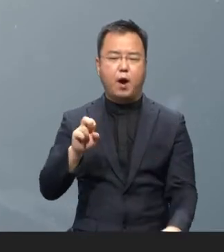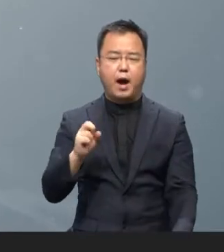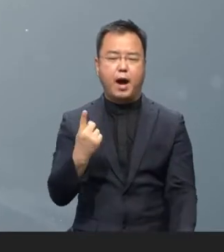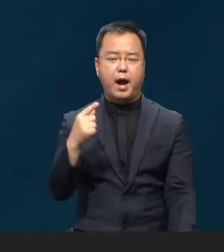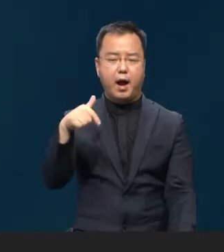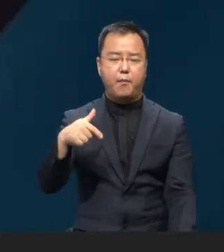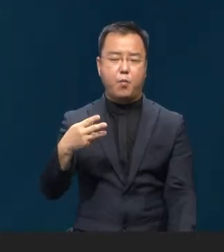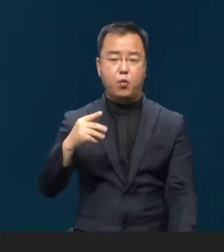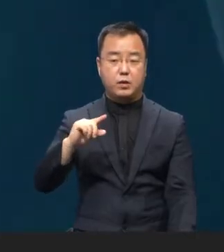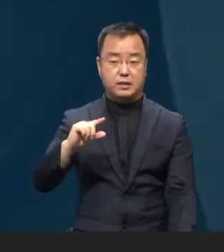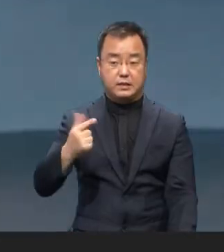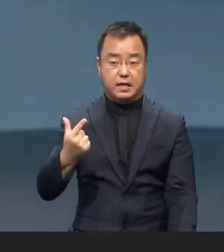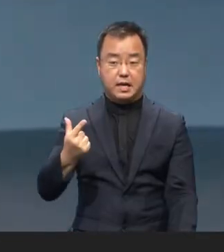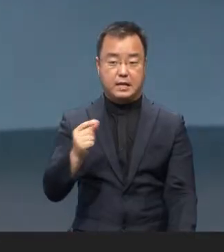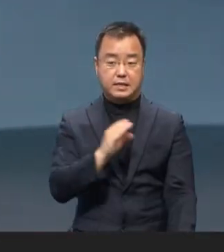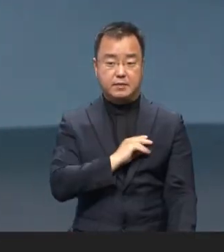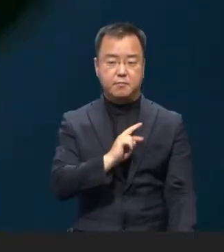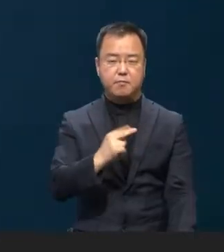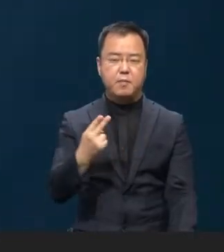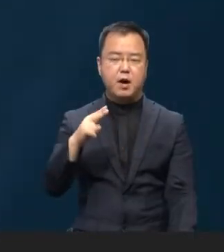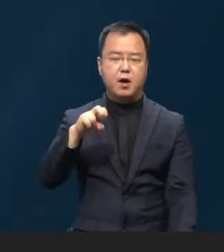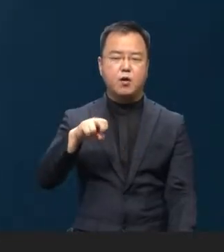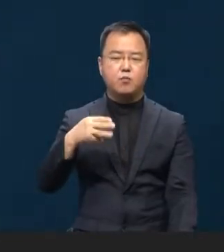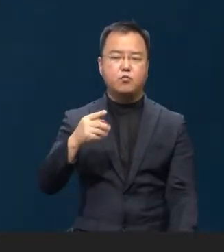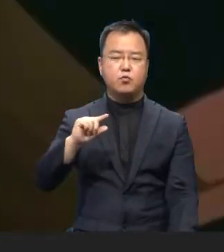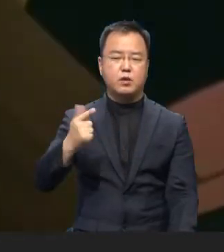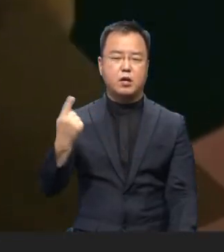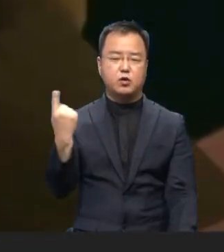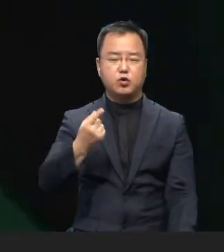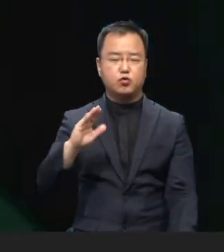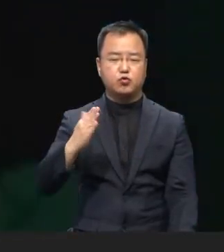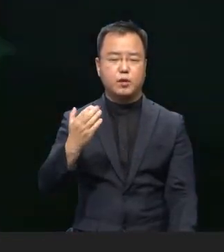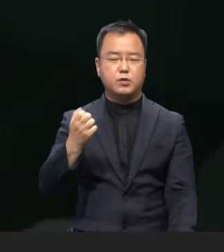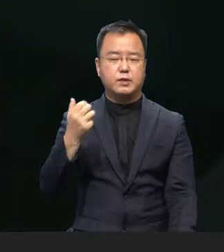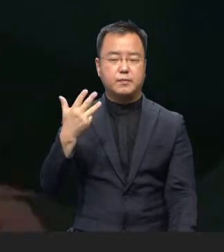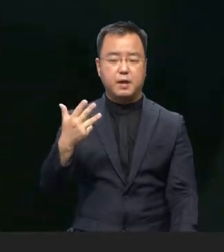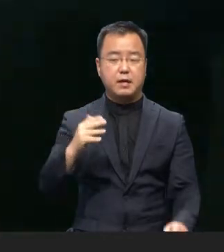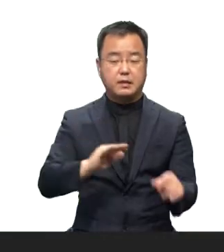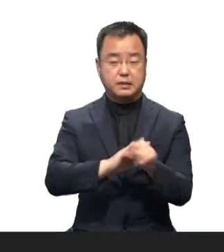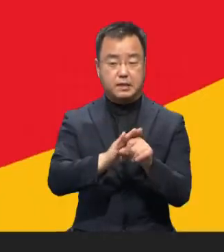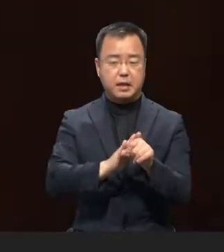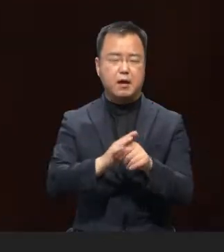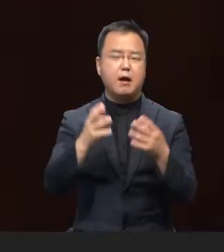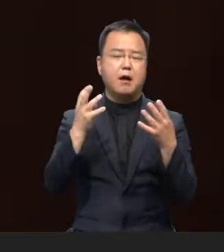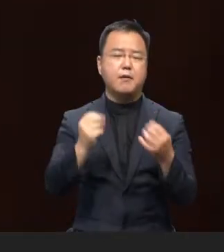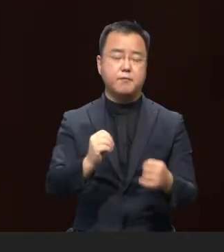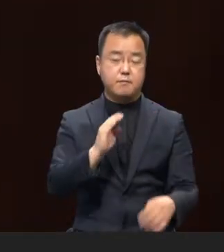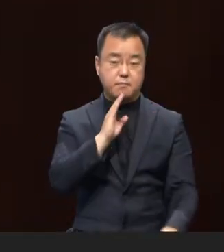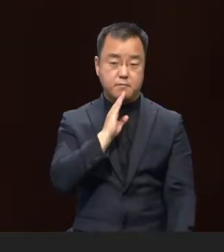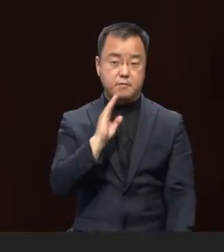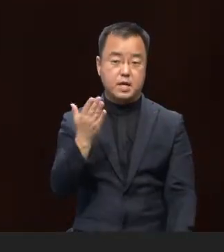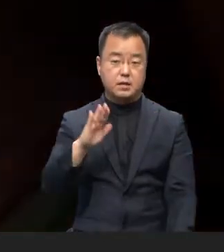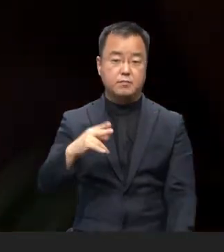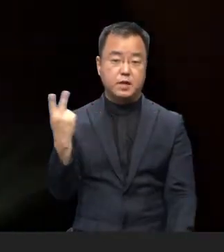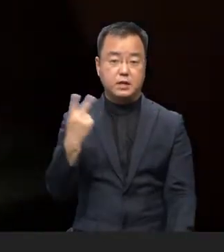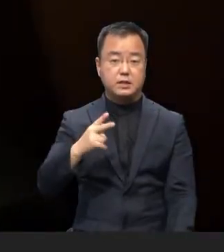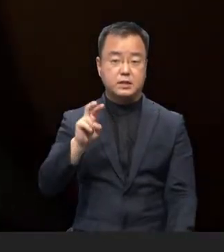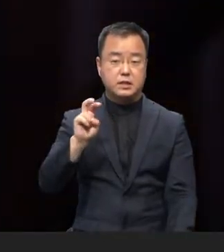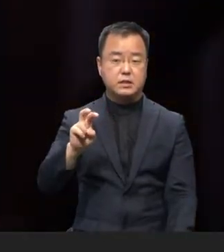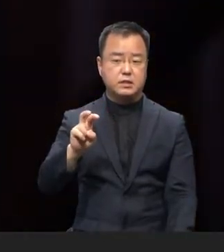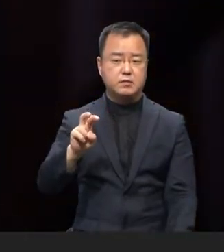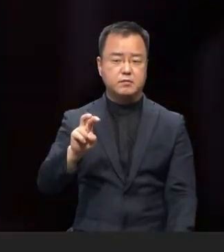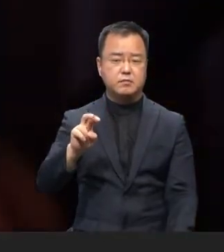1998년엔 뮬란이라는 이름으로 애니메이션화되어 세계적인 사랑을 받았지만 2020년의 뮬란은 거센